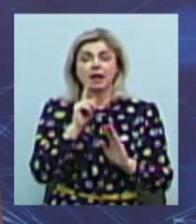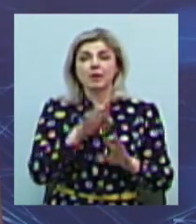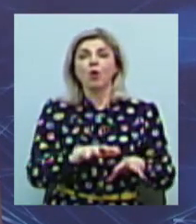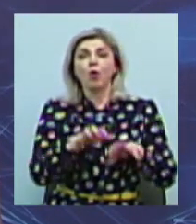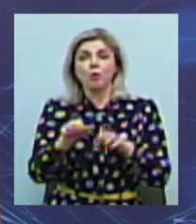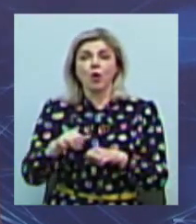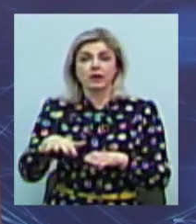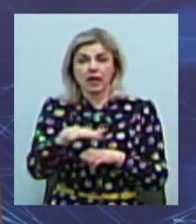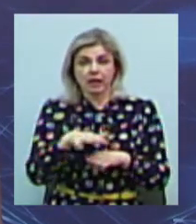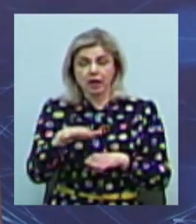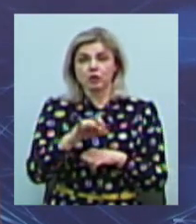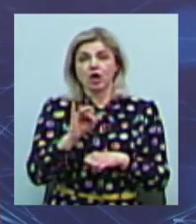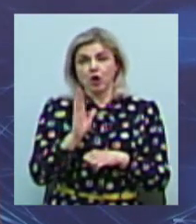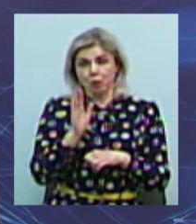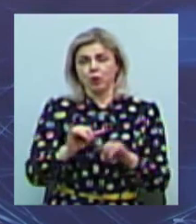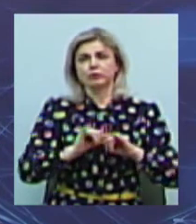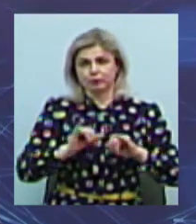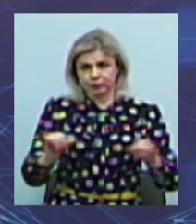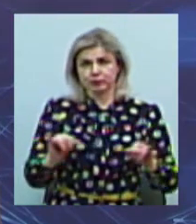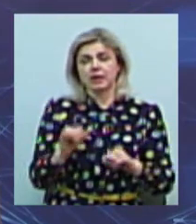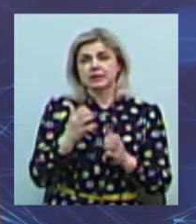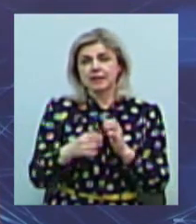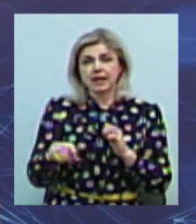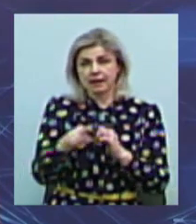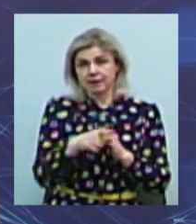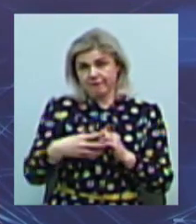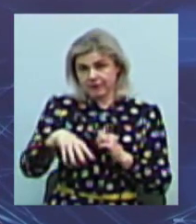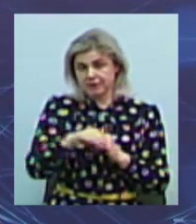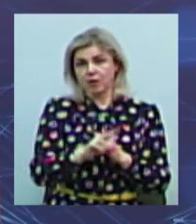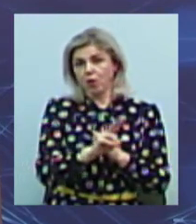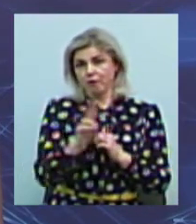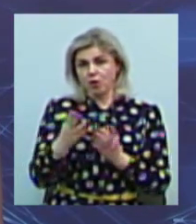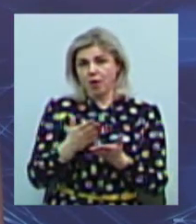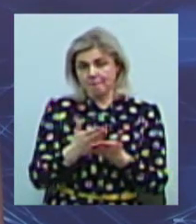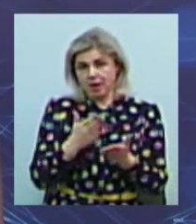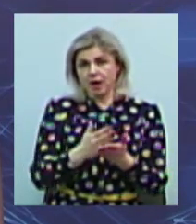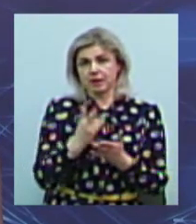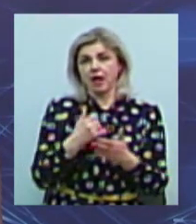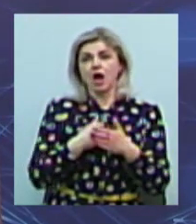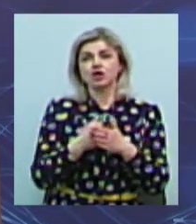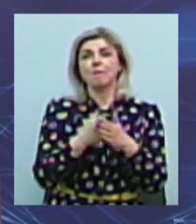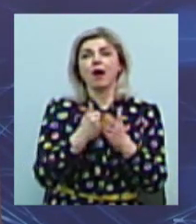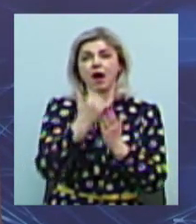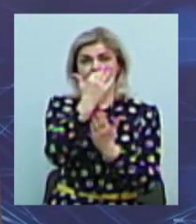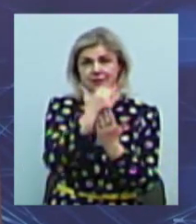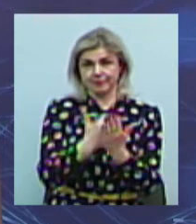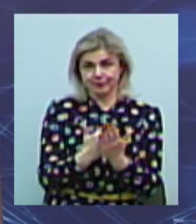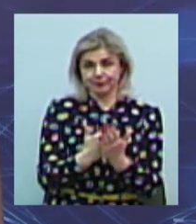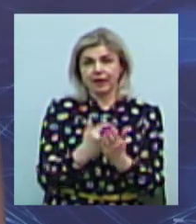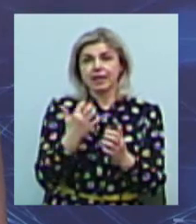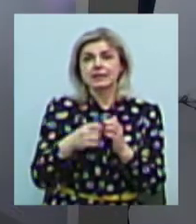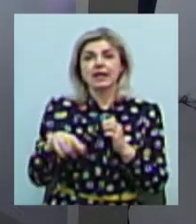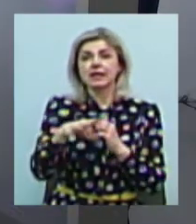територій. Також ми будемо розповсюджувати серед всіх, кого ми маємо в нашій базі, серед